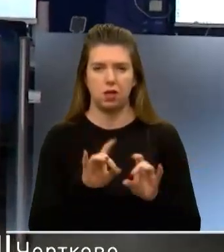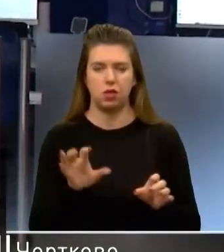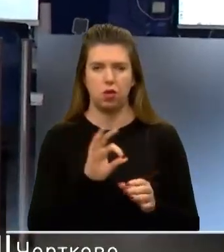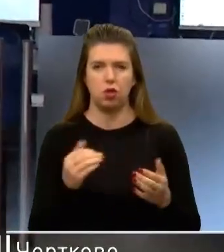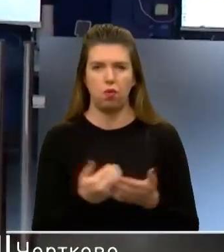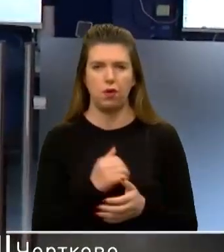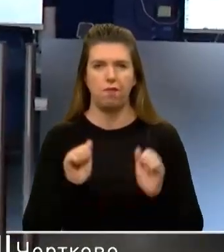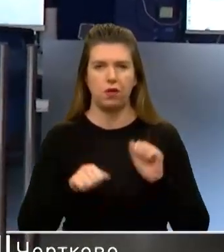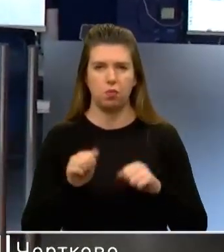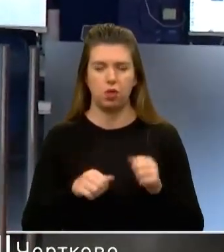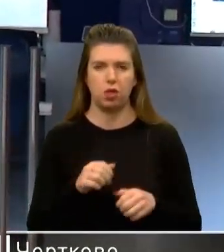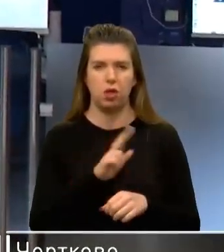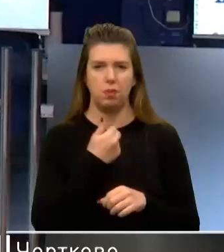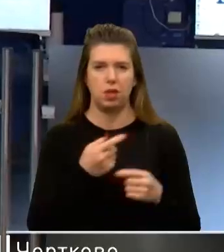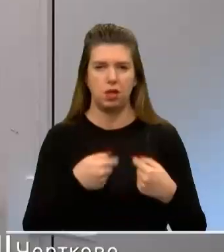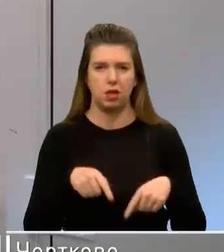о новых возможностях